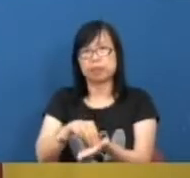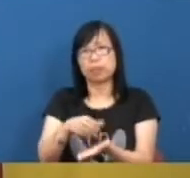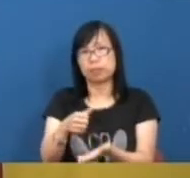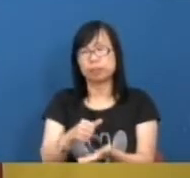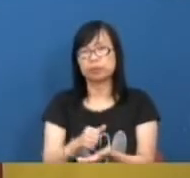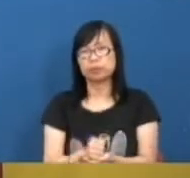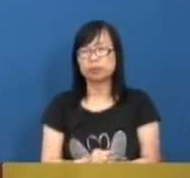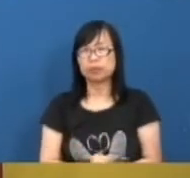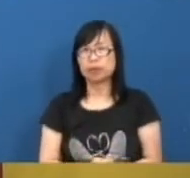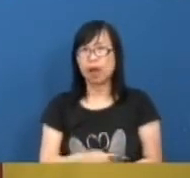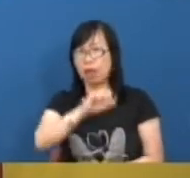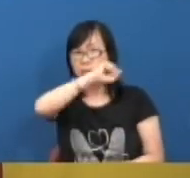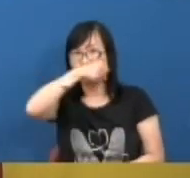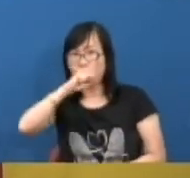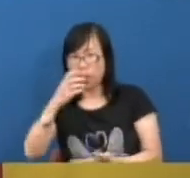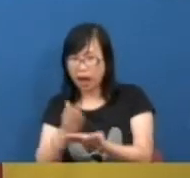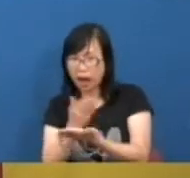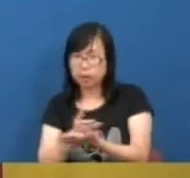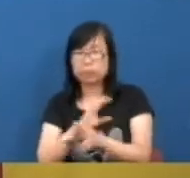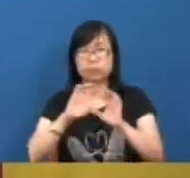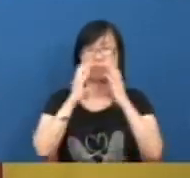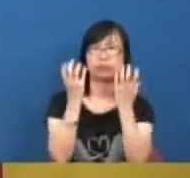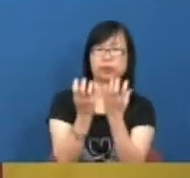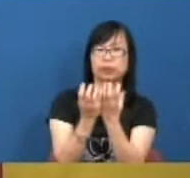係 咯， 係咯。咁台灣考察團呢，我哋除咗